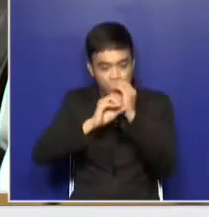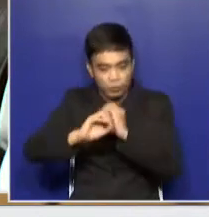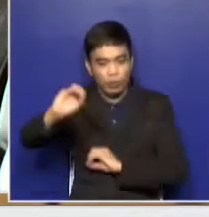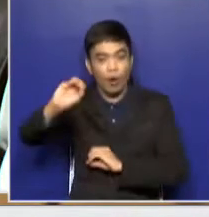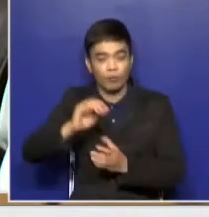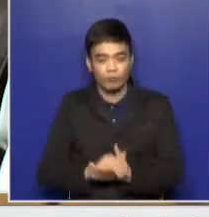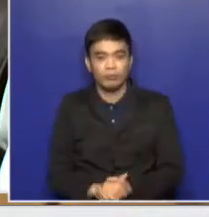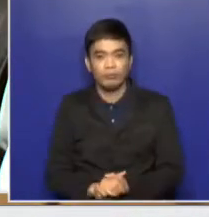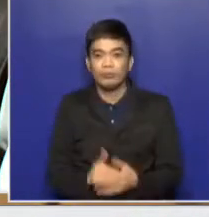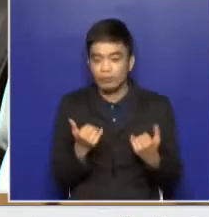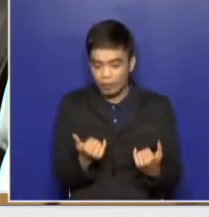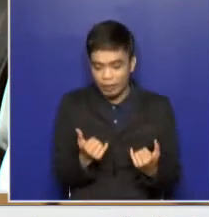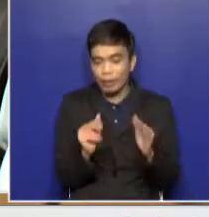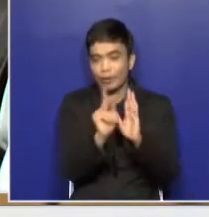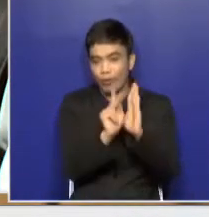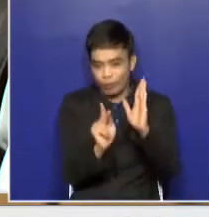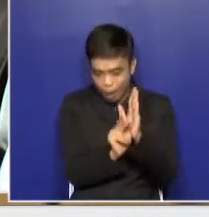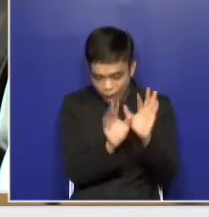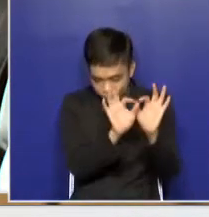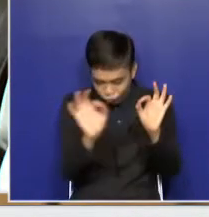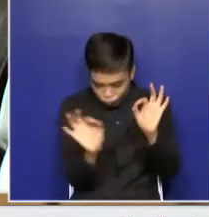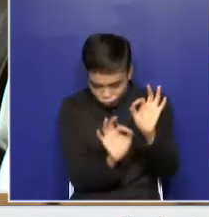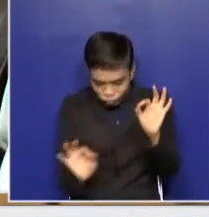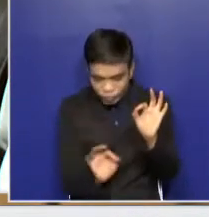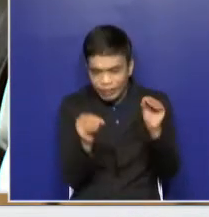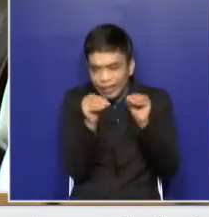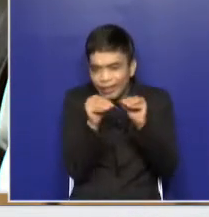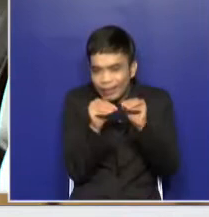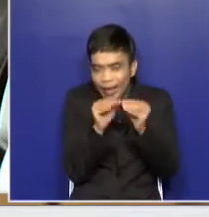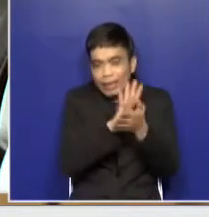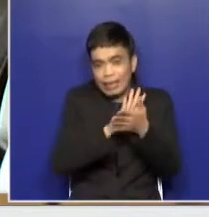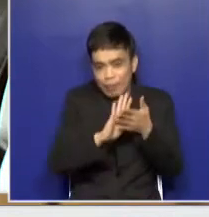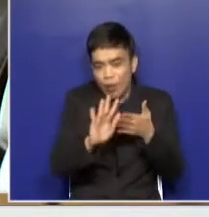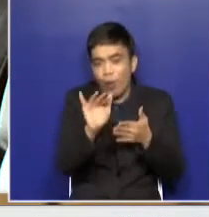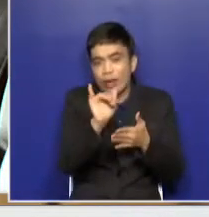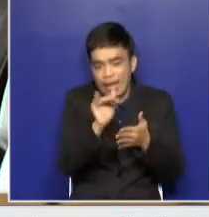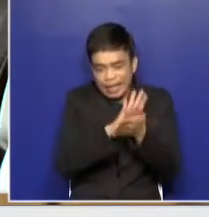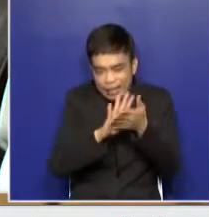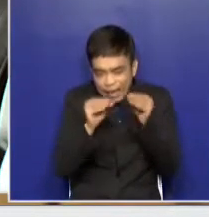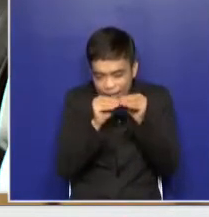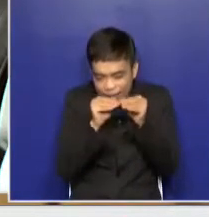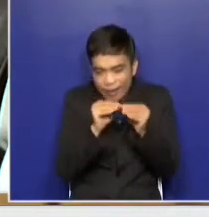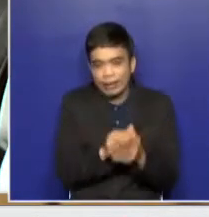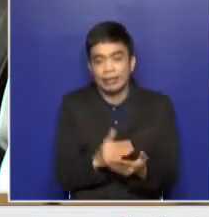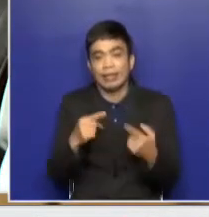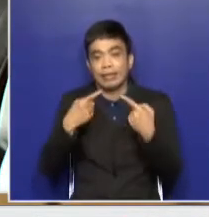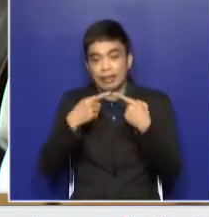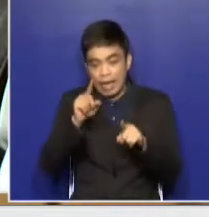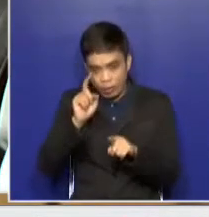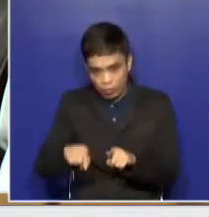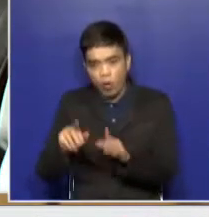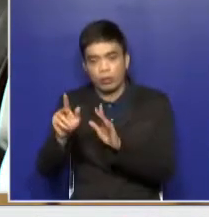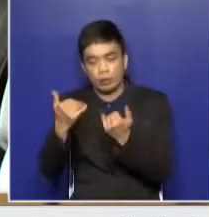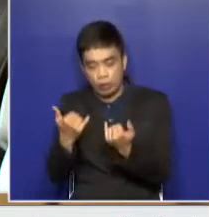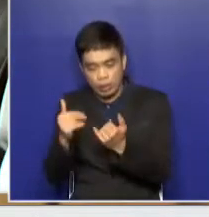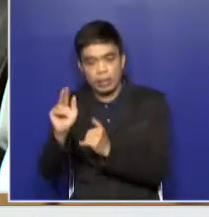ากำลังร่างใกล้เสร็จแล้วครับกำลังจะนำเข้าสู่สภาเนี่ยแต่ก็มีการสรรหาโดยใช้กฎหมายเก่าอันนี้ประเด็นหนึ่งที่ผมอยากจะ